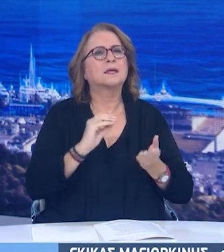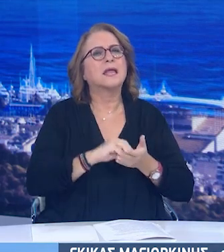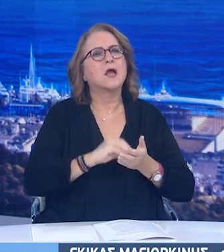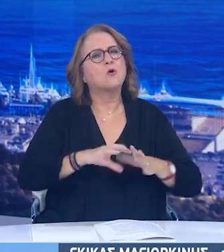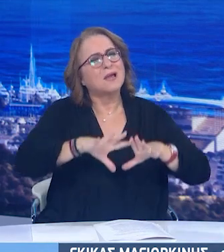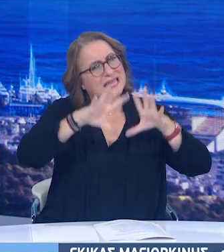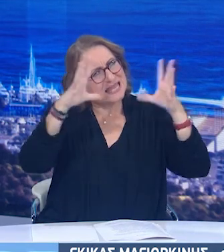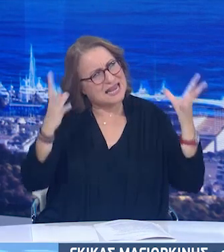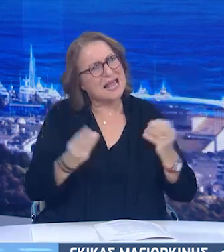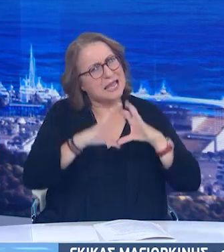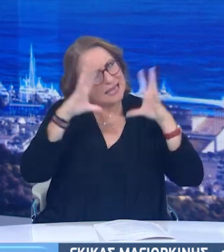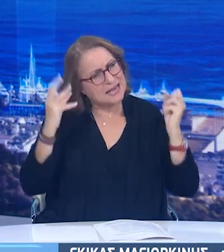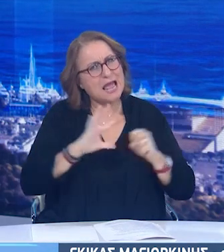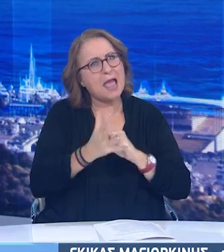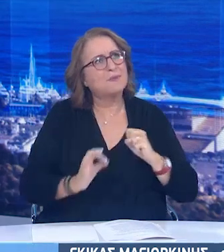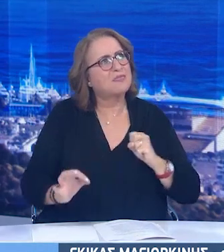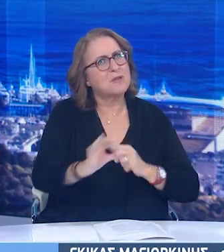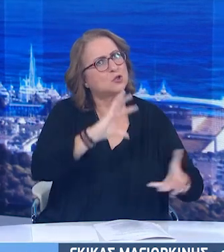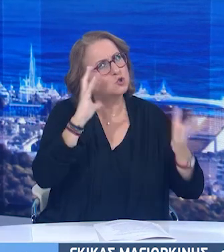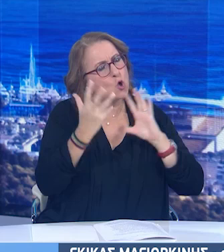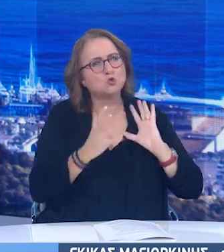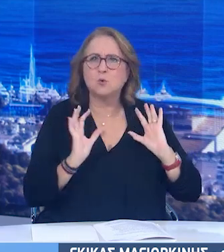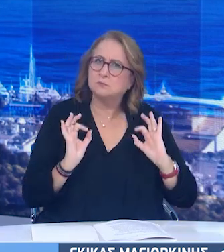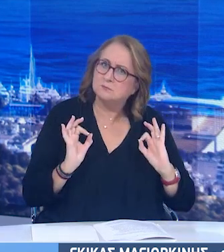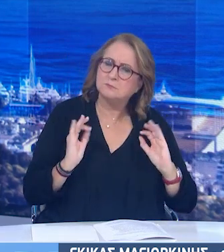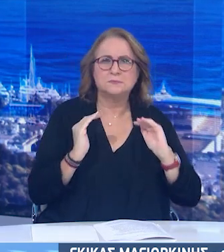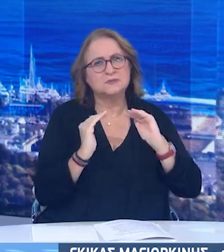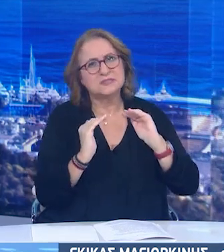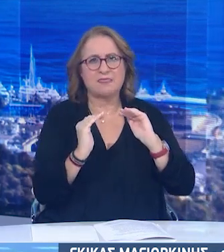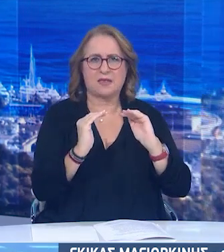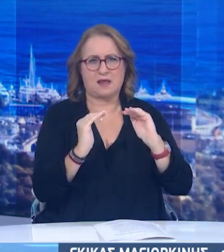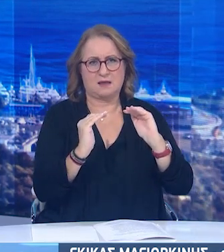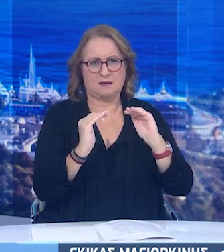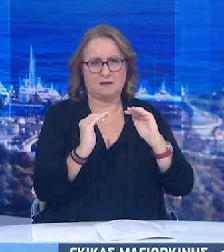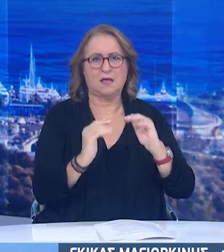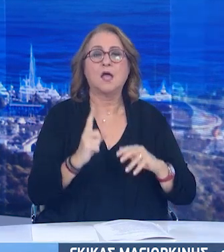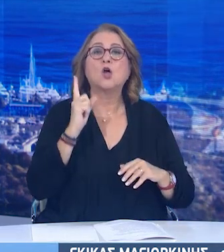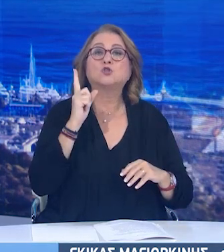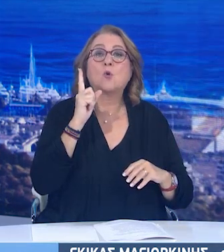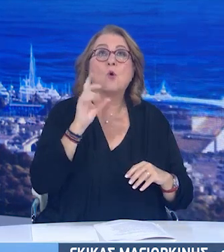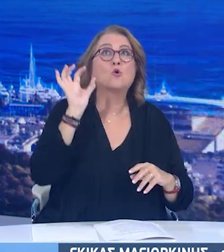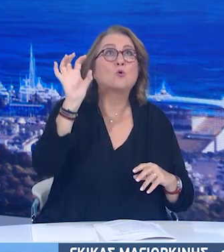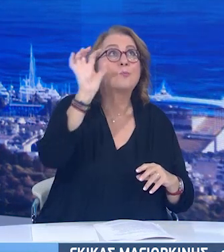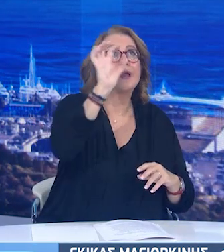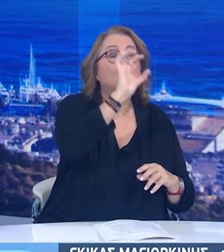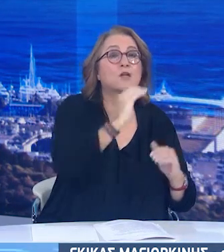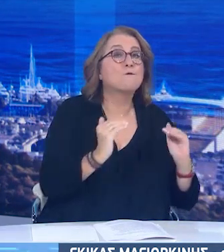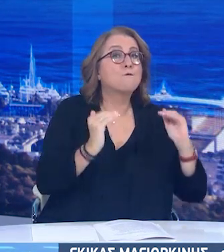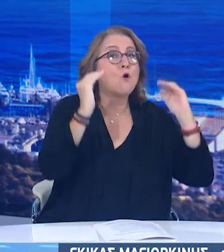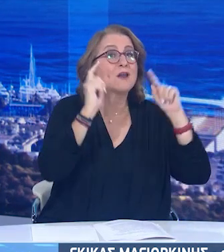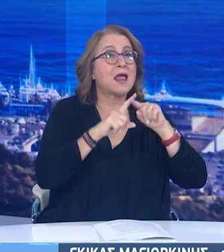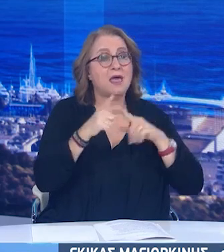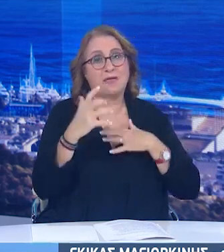συνολικά. Θα πρέπει ωστόσο, όπως έχει προϋποθεί, να δούμε τα σημεία αύξησης της επιδημικότητας σε περιφέρειες της Βόρειας Ελλάδας